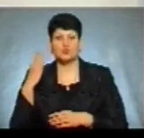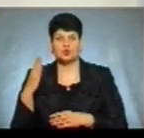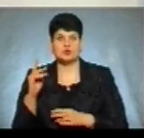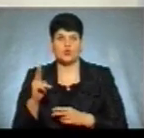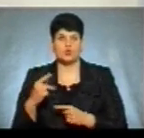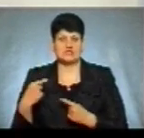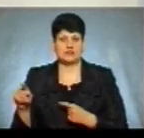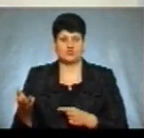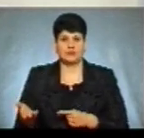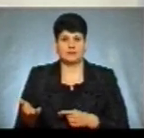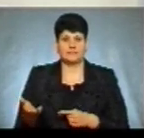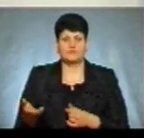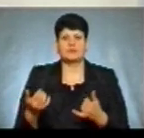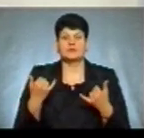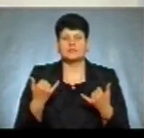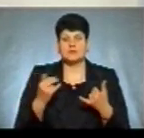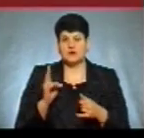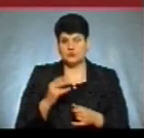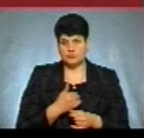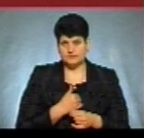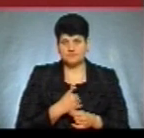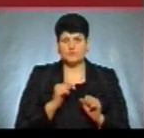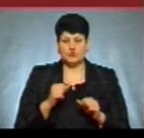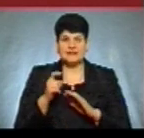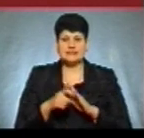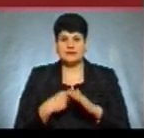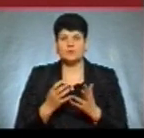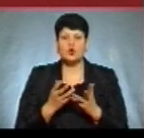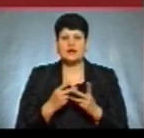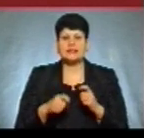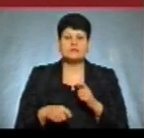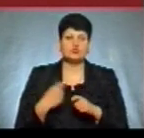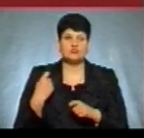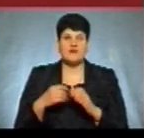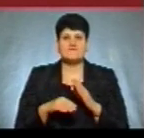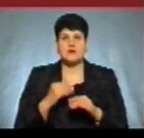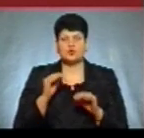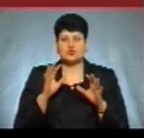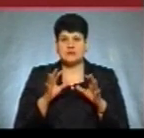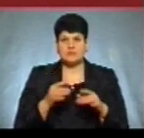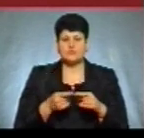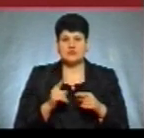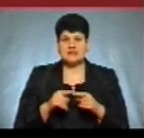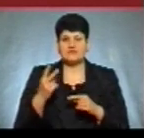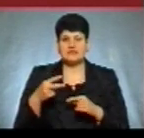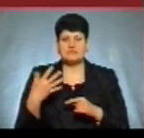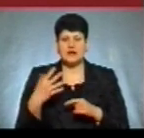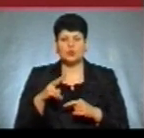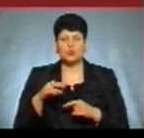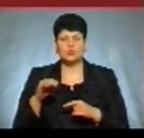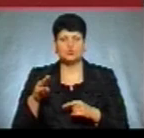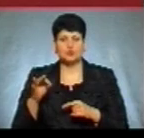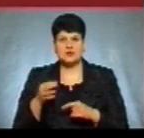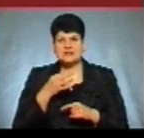іншого. Власне, наразі кожен бажаючий може дізнатися про кількість порушень виборчого законодавства. Про це 25 лютого під час брифінгу